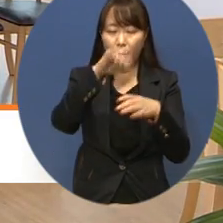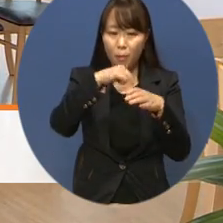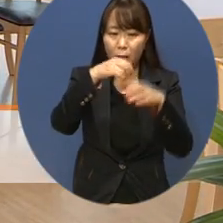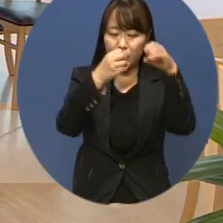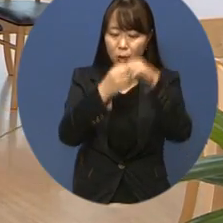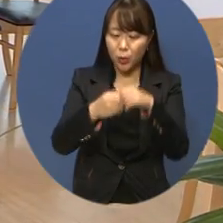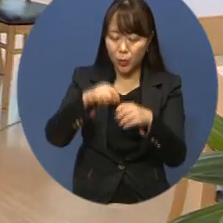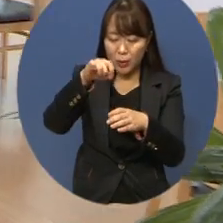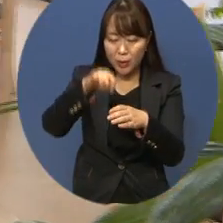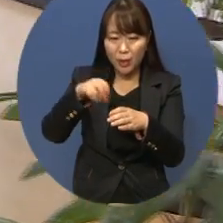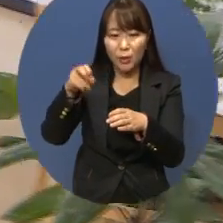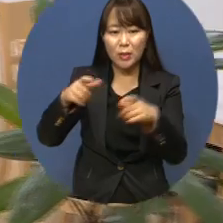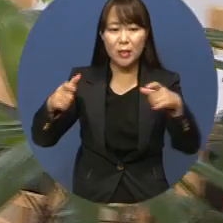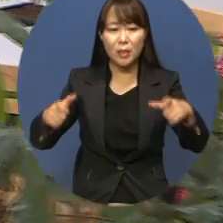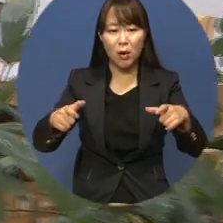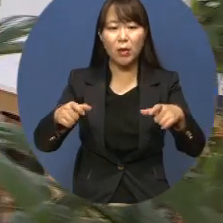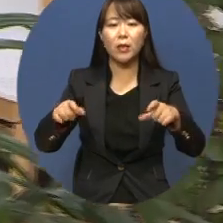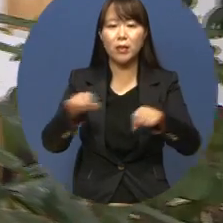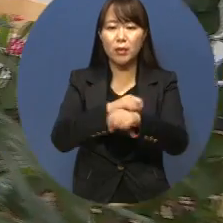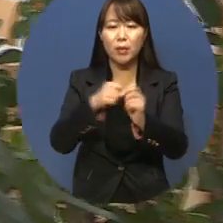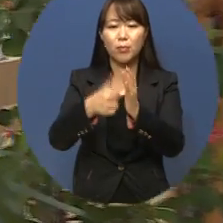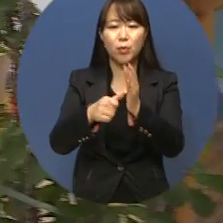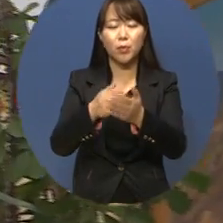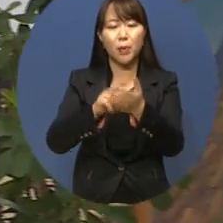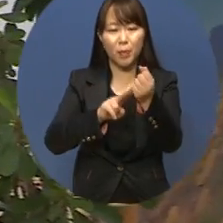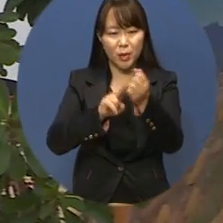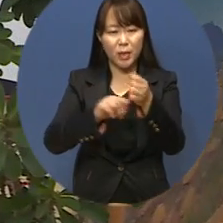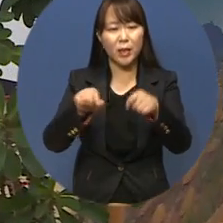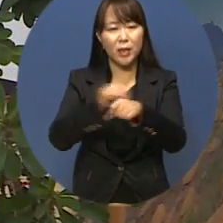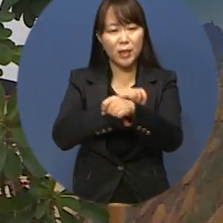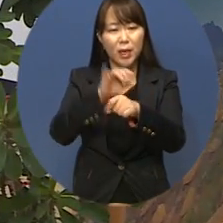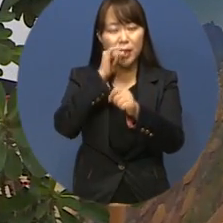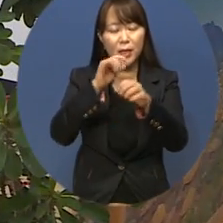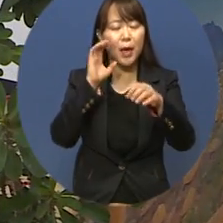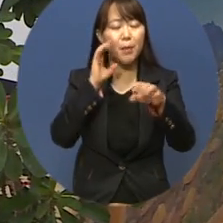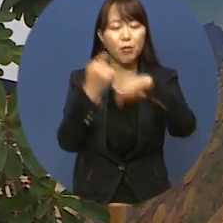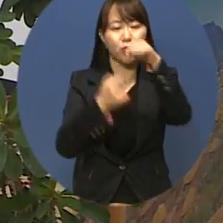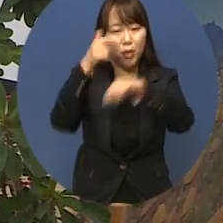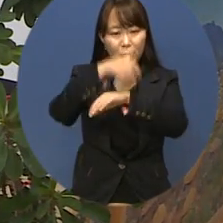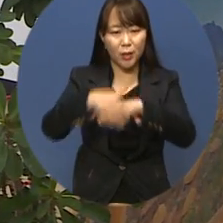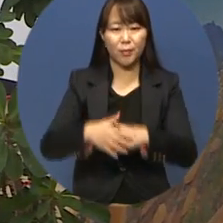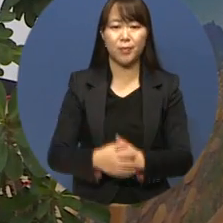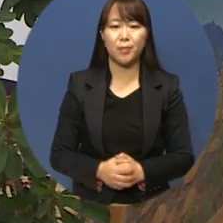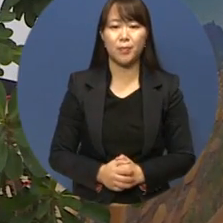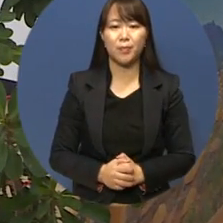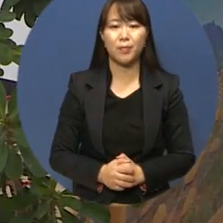전통차, 지역의 농수 특산물도 판매해 특색 있는 카페로 운영할 계획입니다.